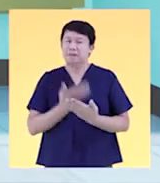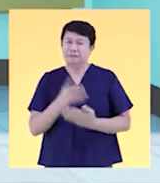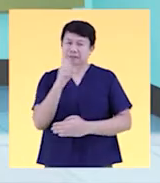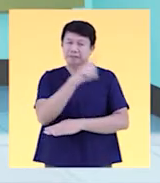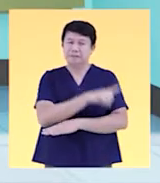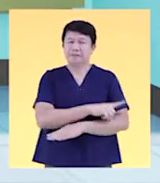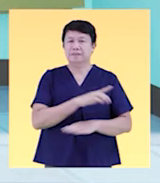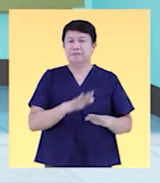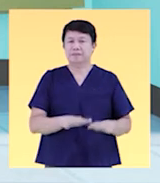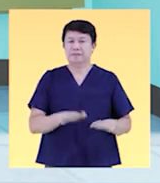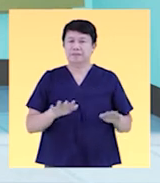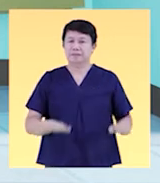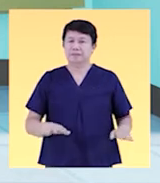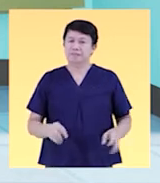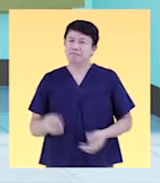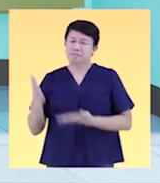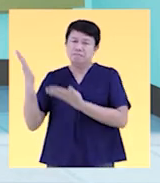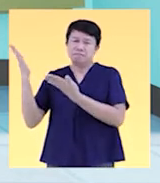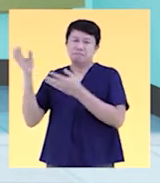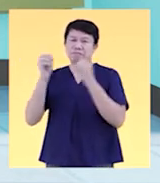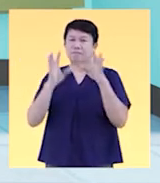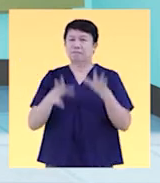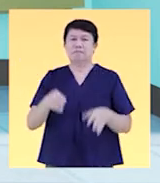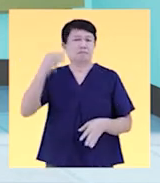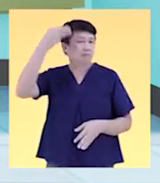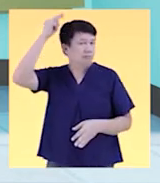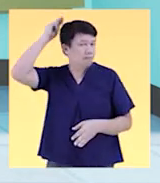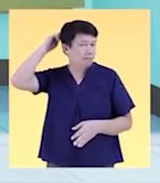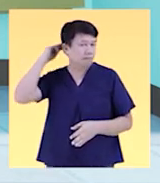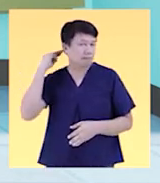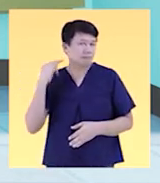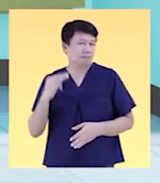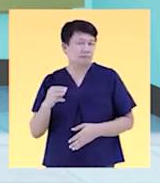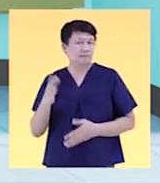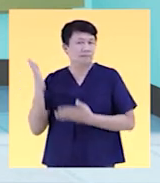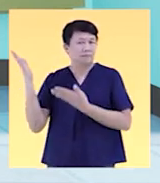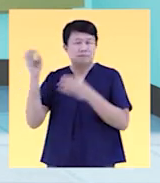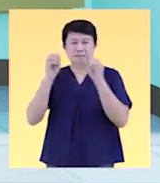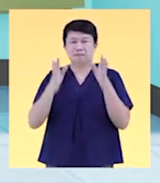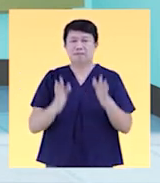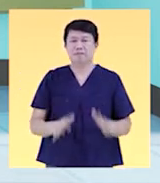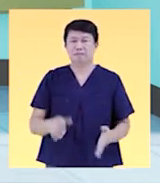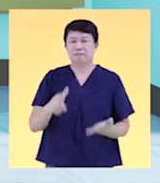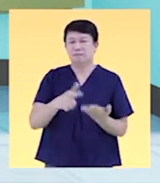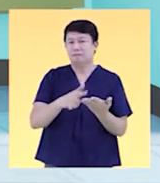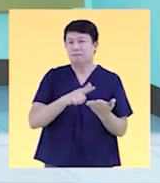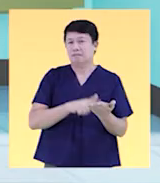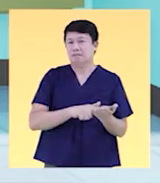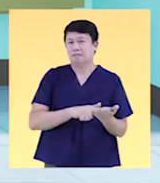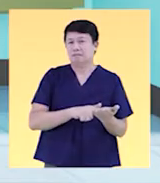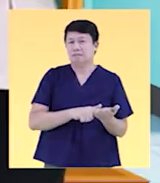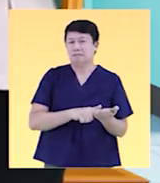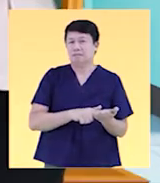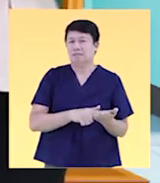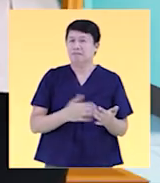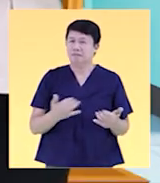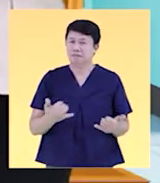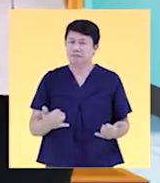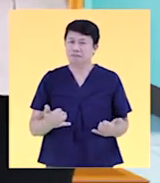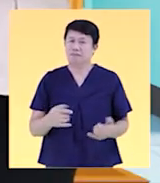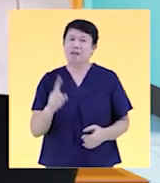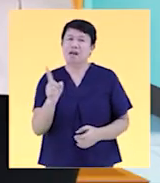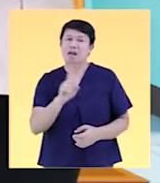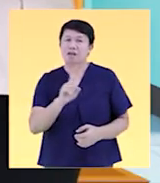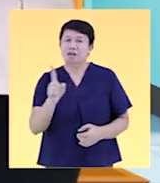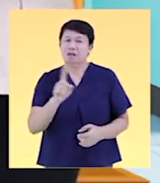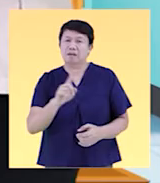Magandang araw mga bata. Ako si Teacher Monica, ang inyong guro para sa araling ito. Ano nga